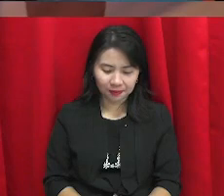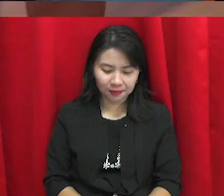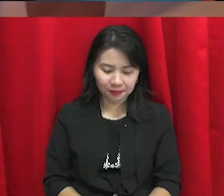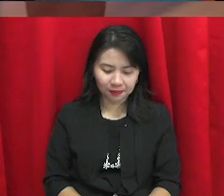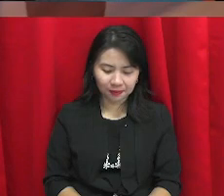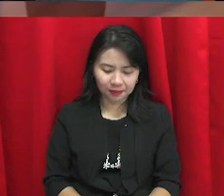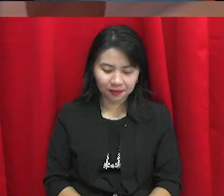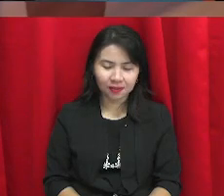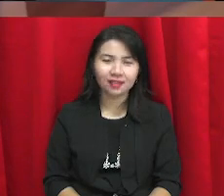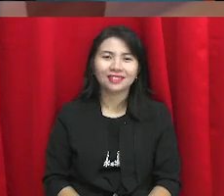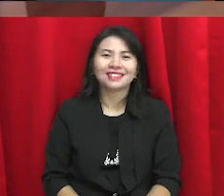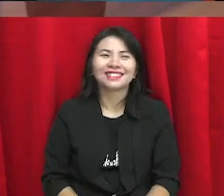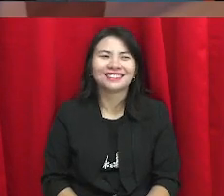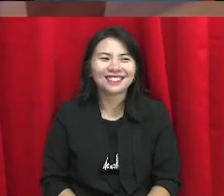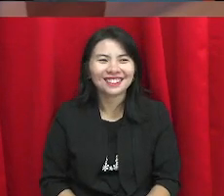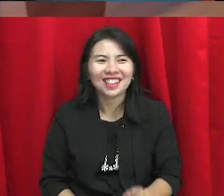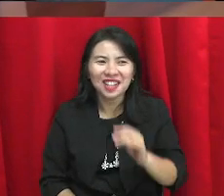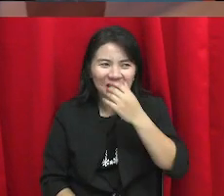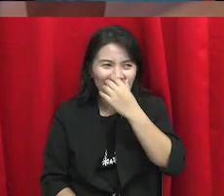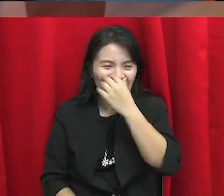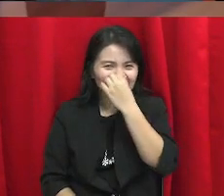kaya pinako sa krus.